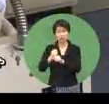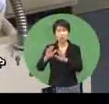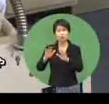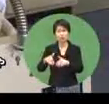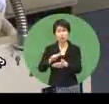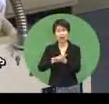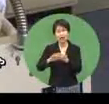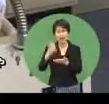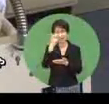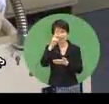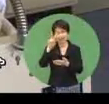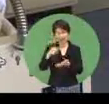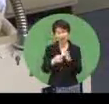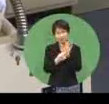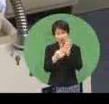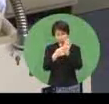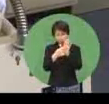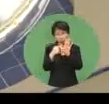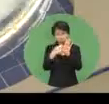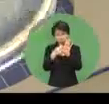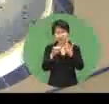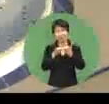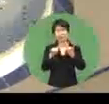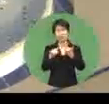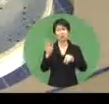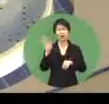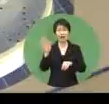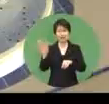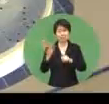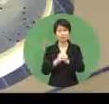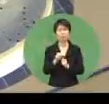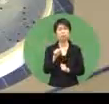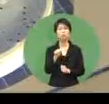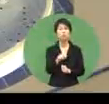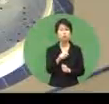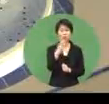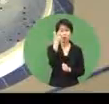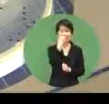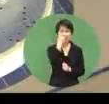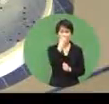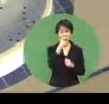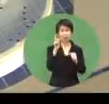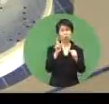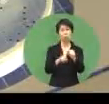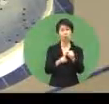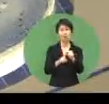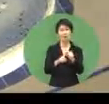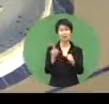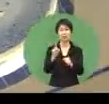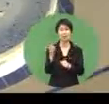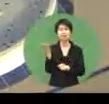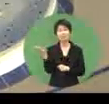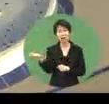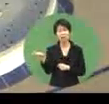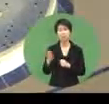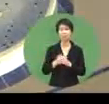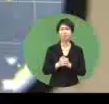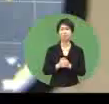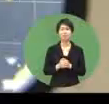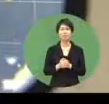理指標で基準を定めています。 その検査の目的というのは何なんでしょう